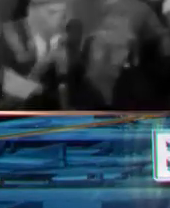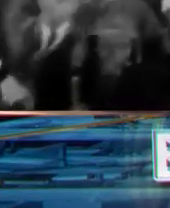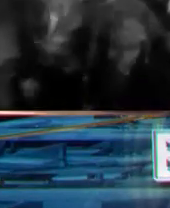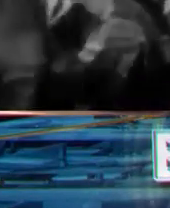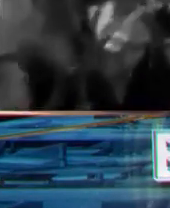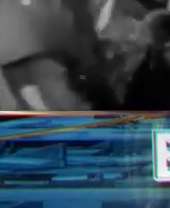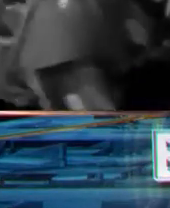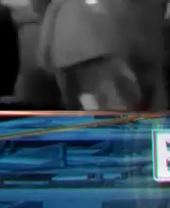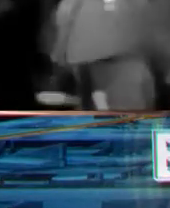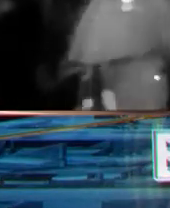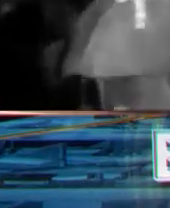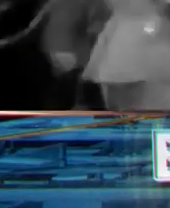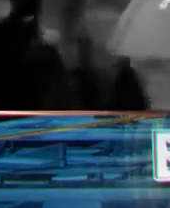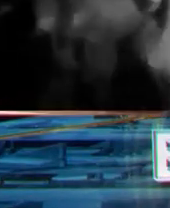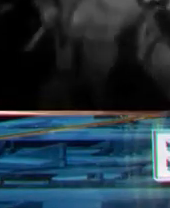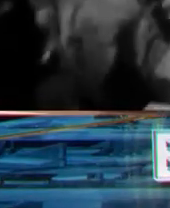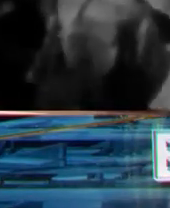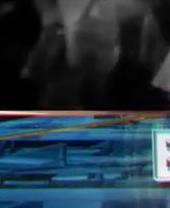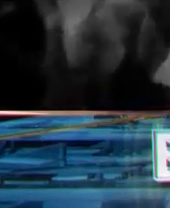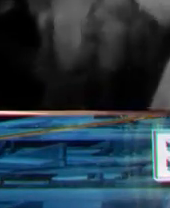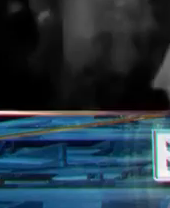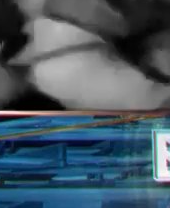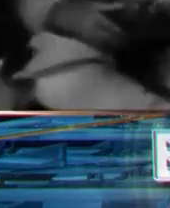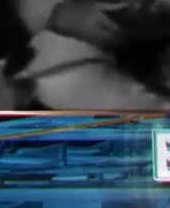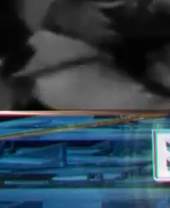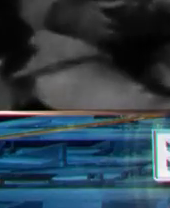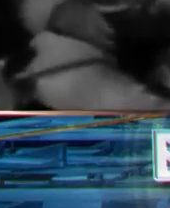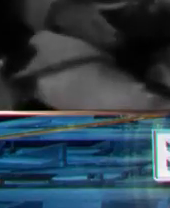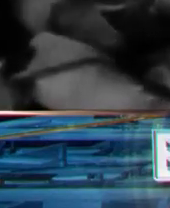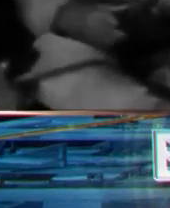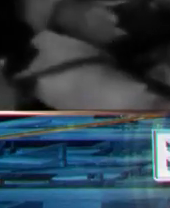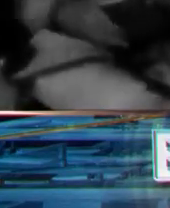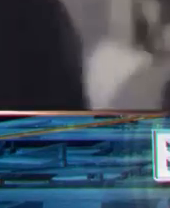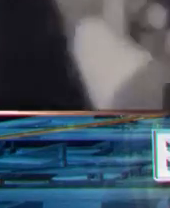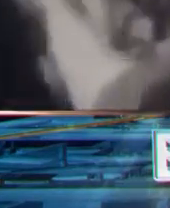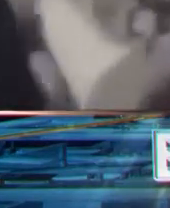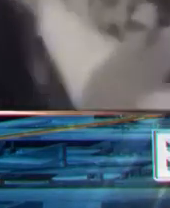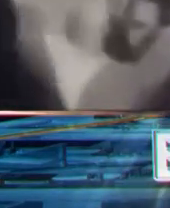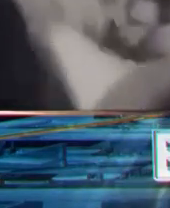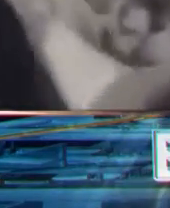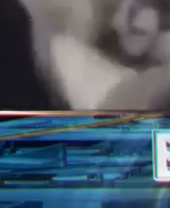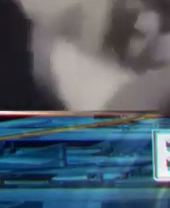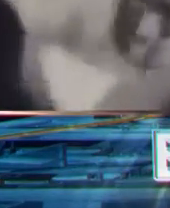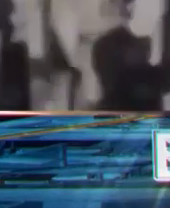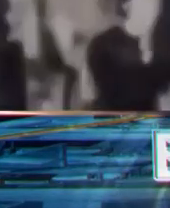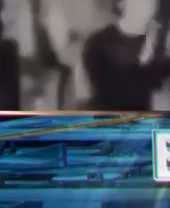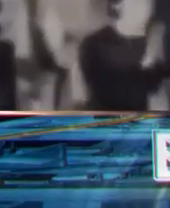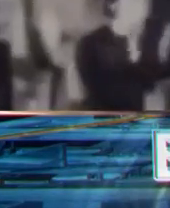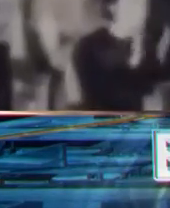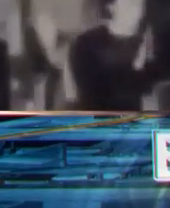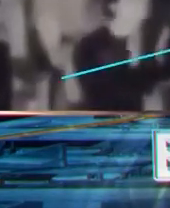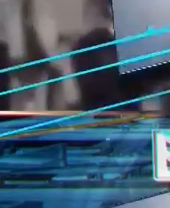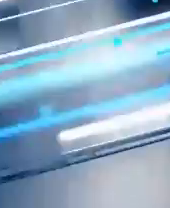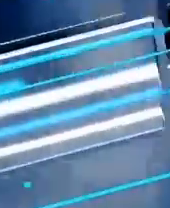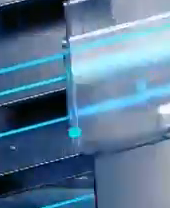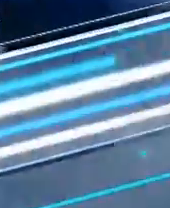Қазақ өнерінің қасиетті қара шаңырағы Мұхтар Әуезов атындағы Қазақ мемлекеттік академиялық драма театрының құрылғанына 95 жыл.